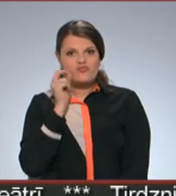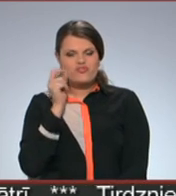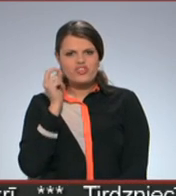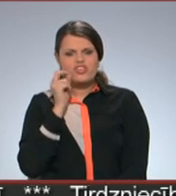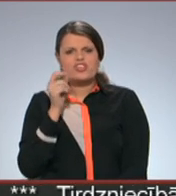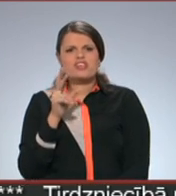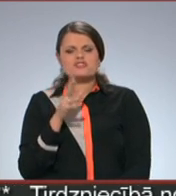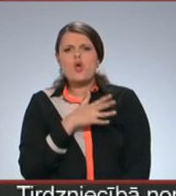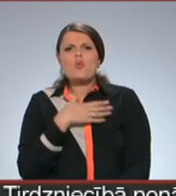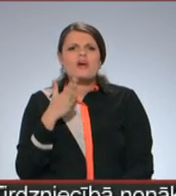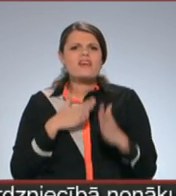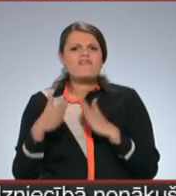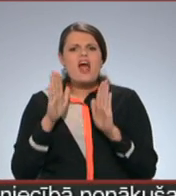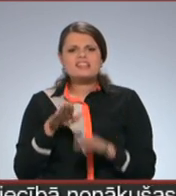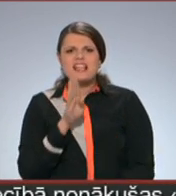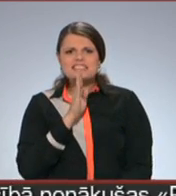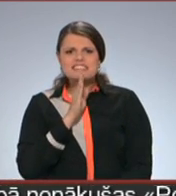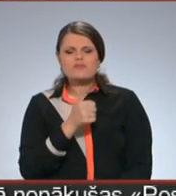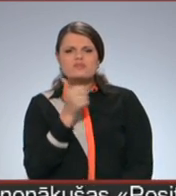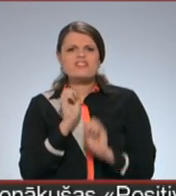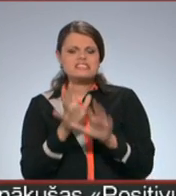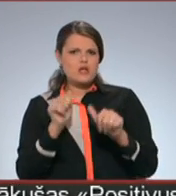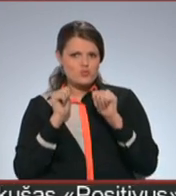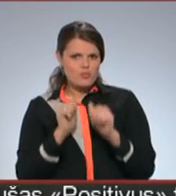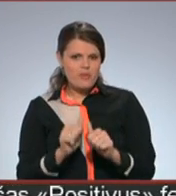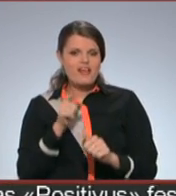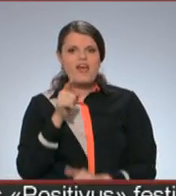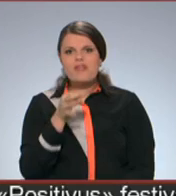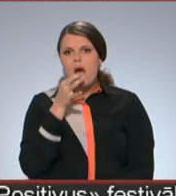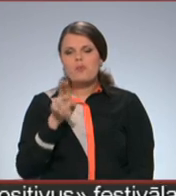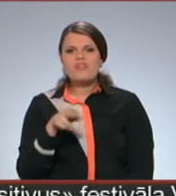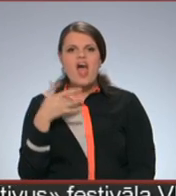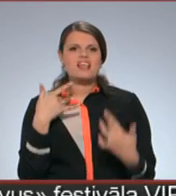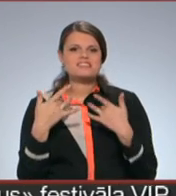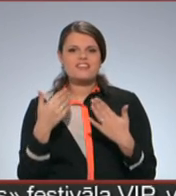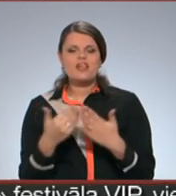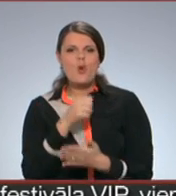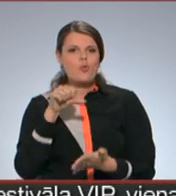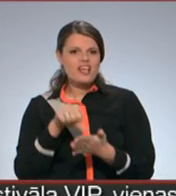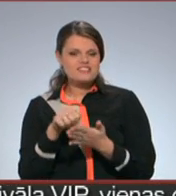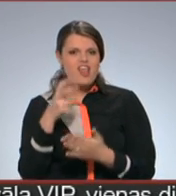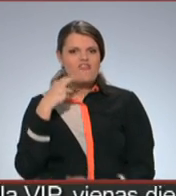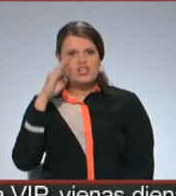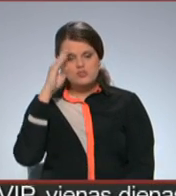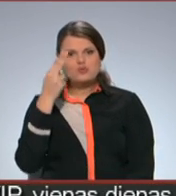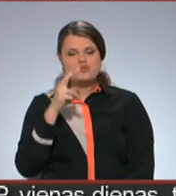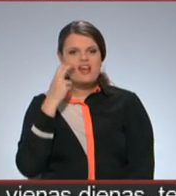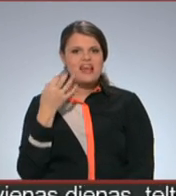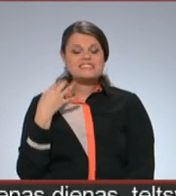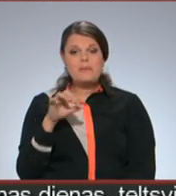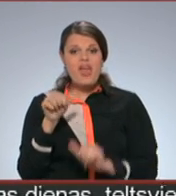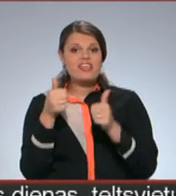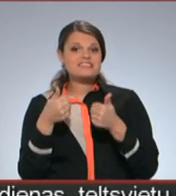Vīrieši visizmisīgāk vēloties, lai sievietes viņus liktu mierā. Tā apgalvo Dailes teātra jauniestudējuma, Vecpuiši un vecmeitas